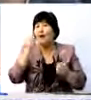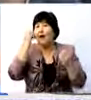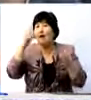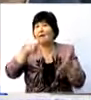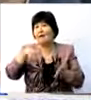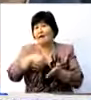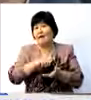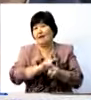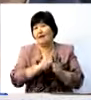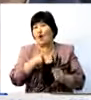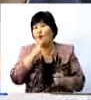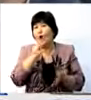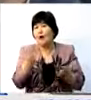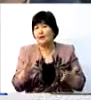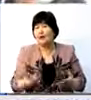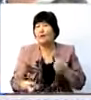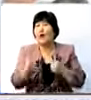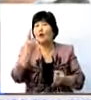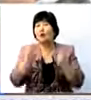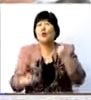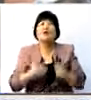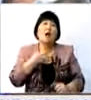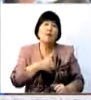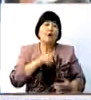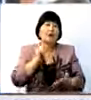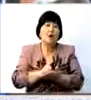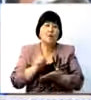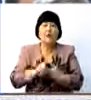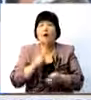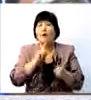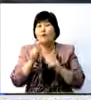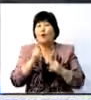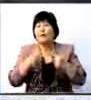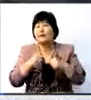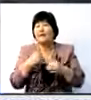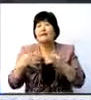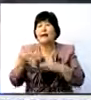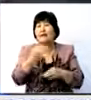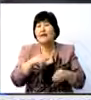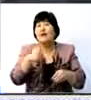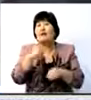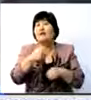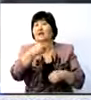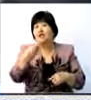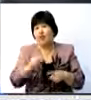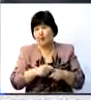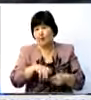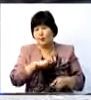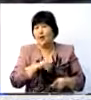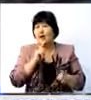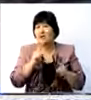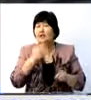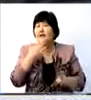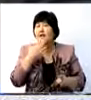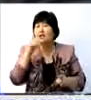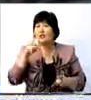қалаға айналдыру уақыт талабынан туындаған маңызды міндет. Сондықтан форум секциясында талқыланған негізгі тақырып осы болды. Жиында